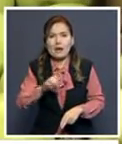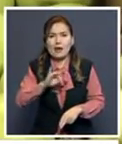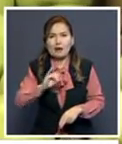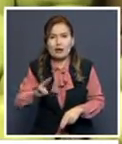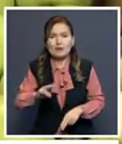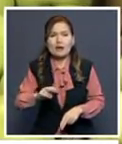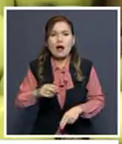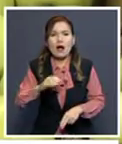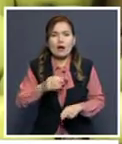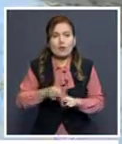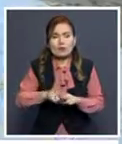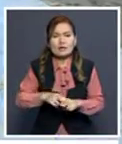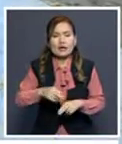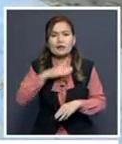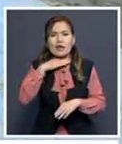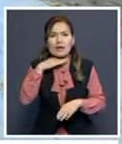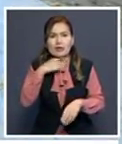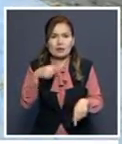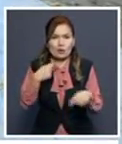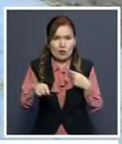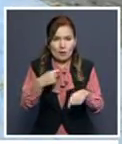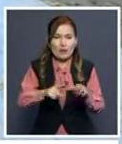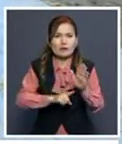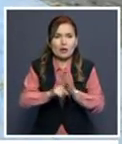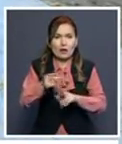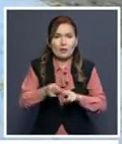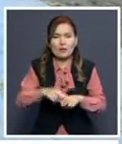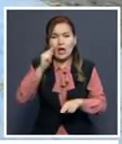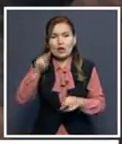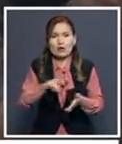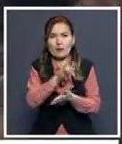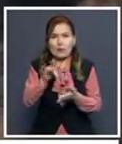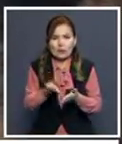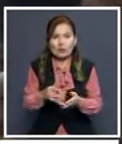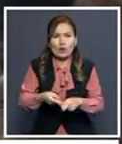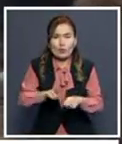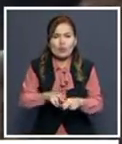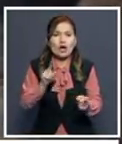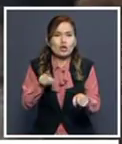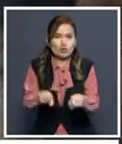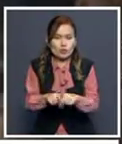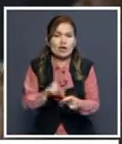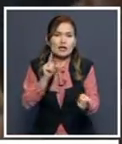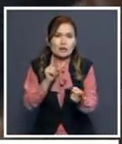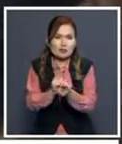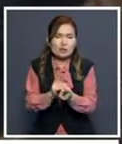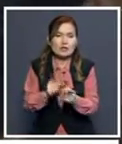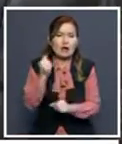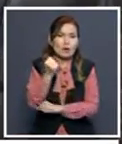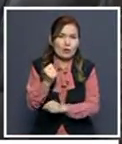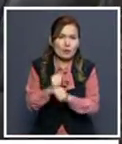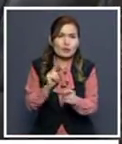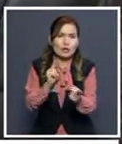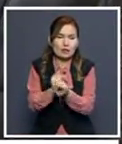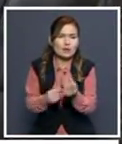Әмірліктеріндегі ет өнімдеріне қойылған шектеулер алынды. Вице-премьер Шымкент қаласында да кездесу өткізіп, жолдаудан туындаған міндеттерді